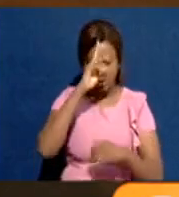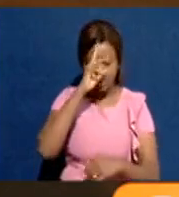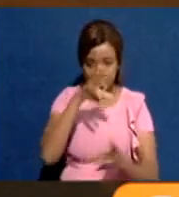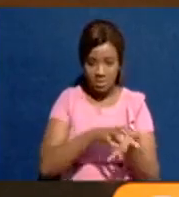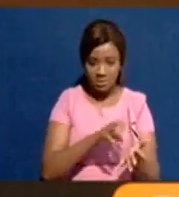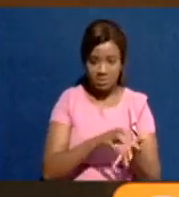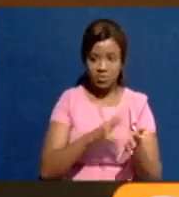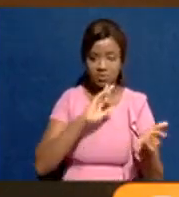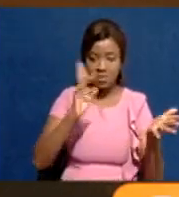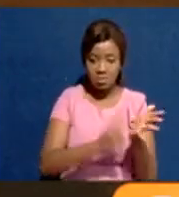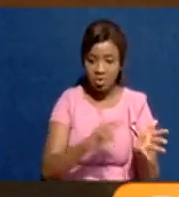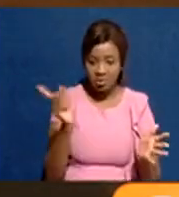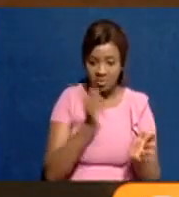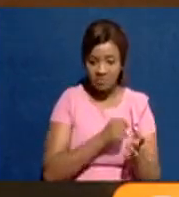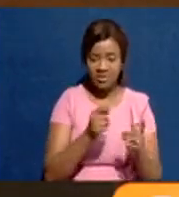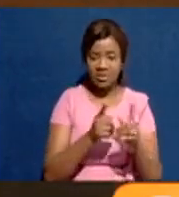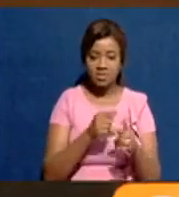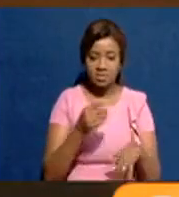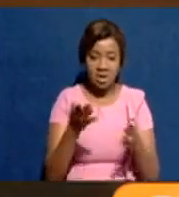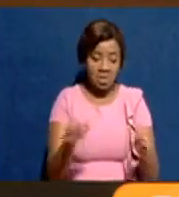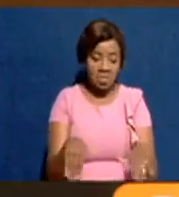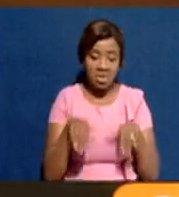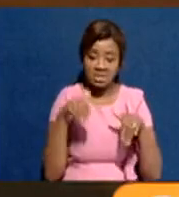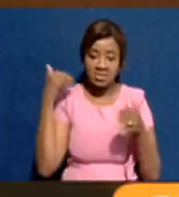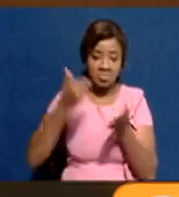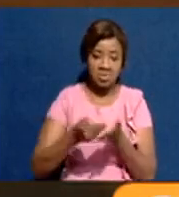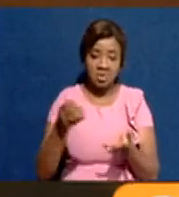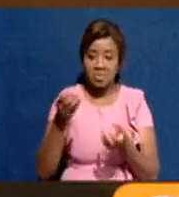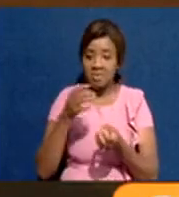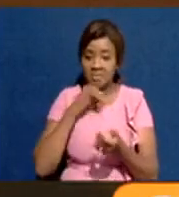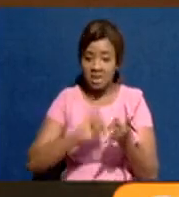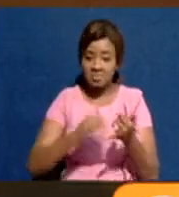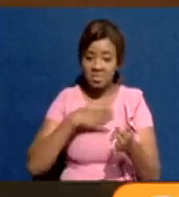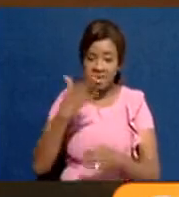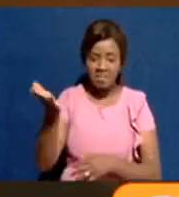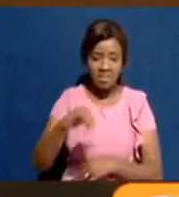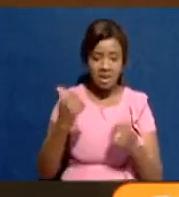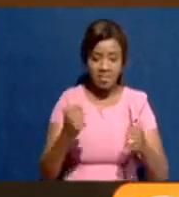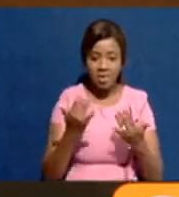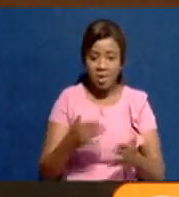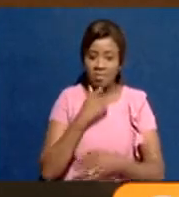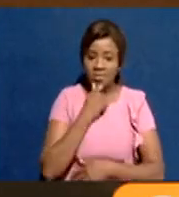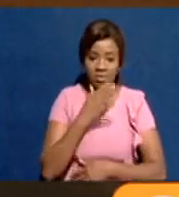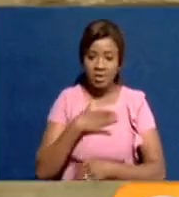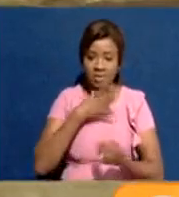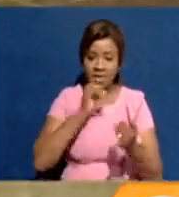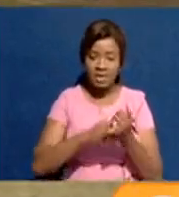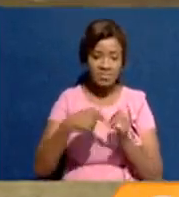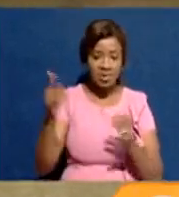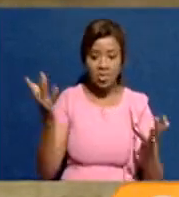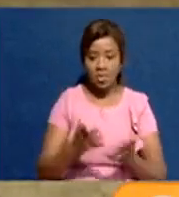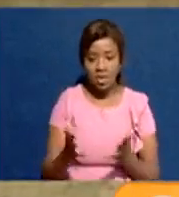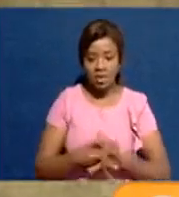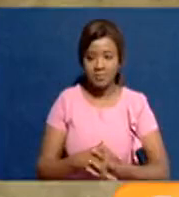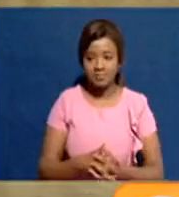station, nikarekodi. Hivyo tunangojea mpaka leo, sijapata mzee wangu na inashindwa mzee wangu ameenda wapi jamani. Licha